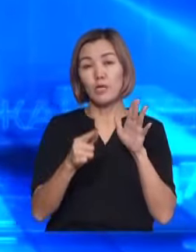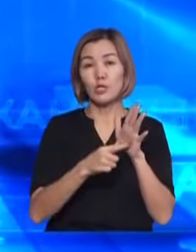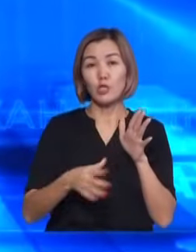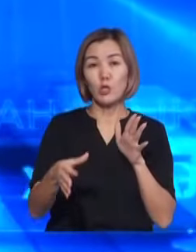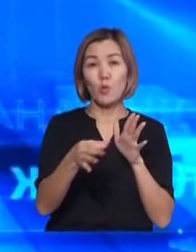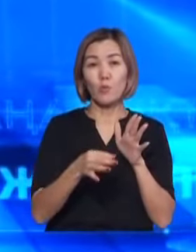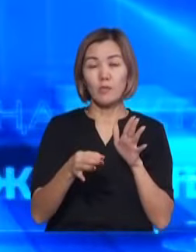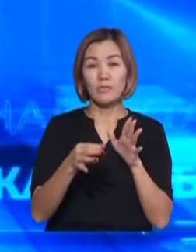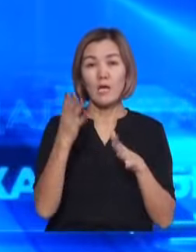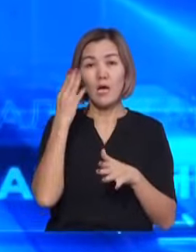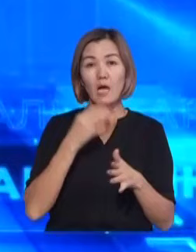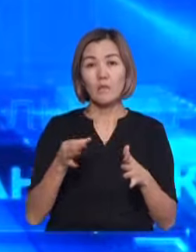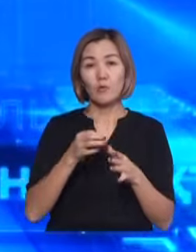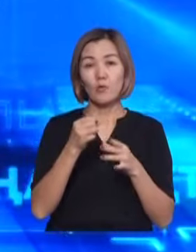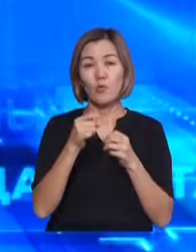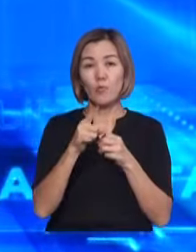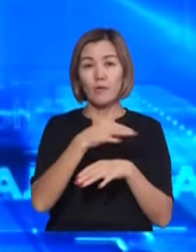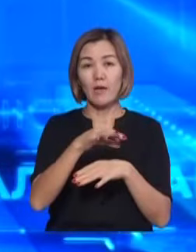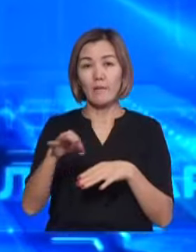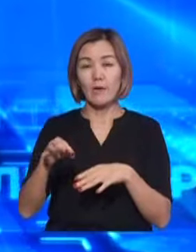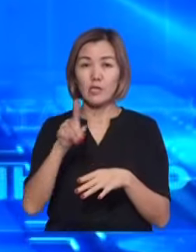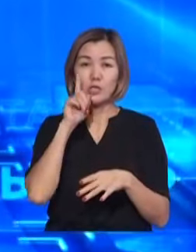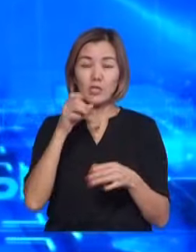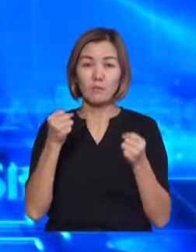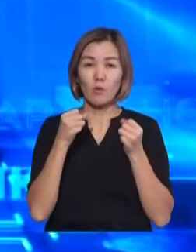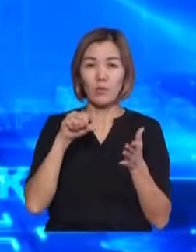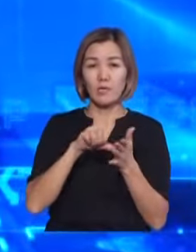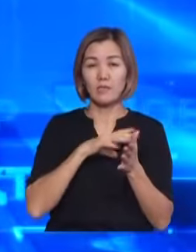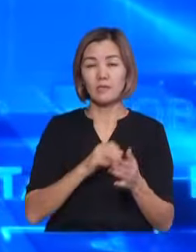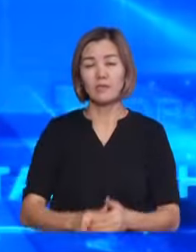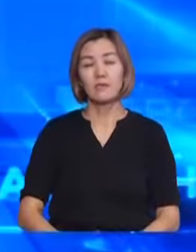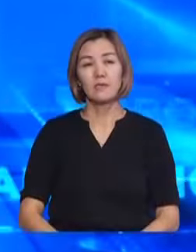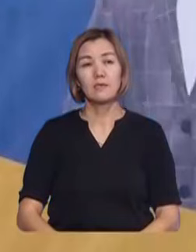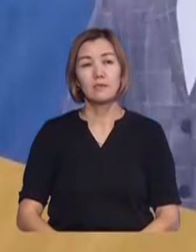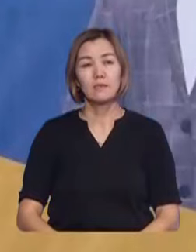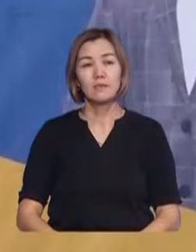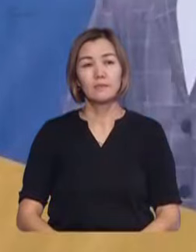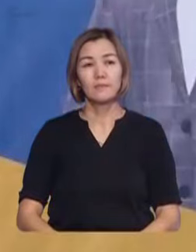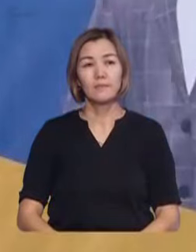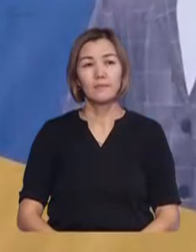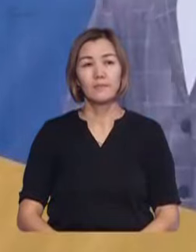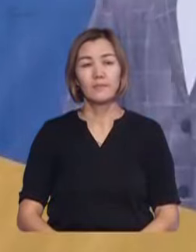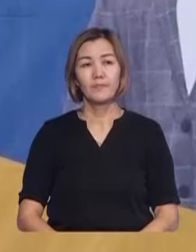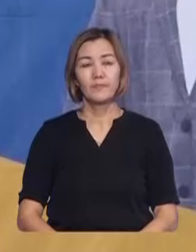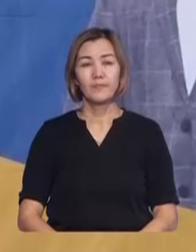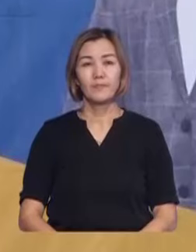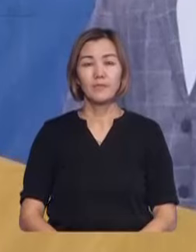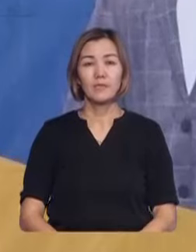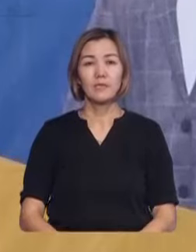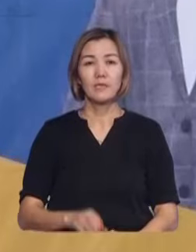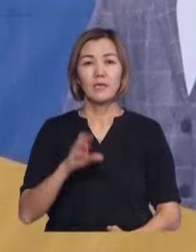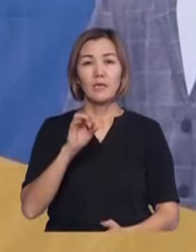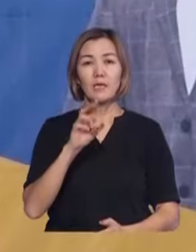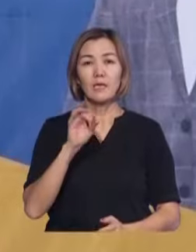облысынан және Алматы облысының 11 аймағынан жас палуандар арнайы келді. Еркін Сайдахов